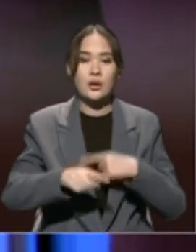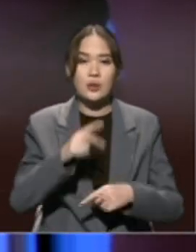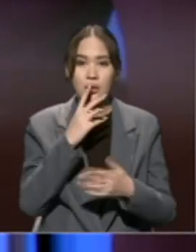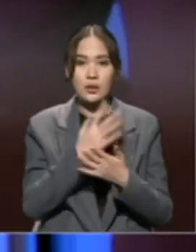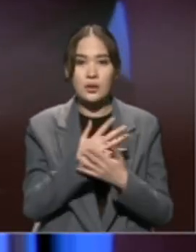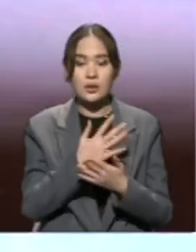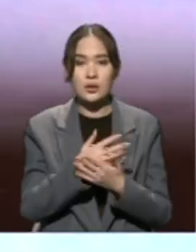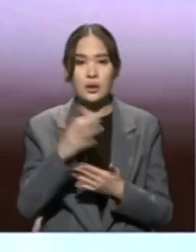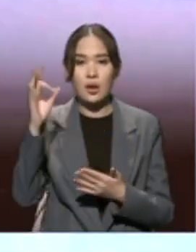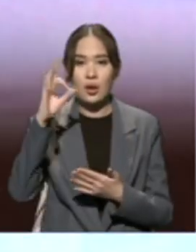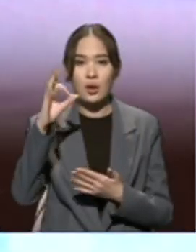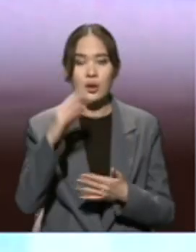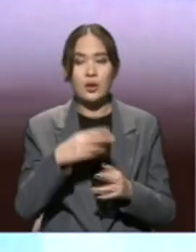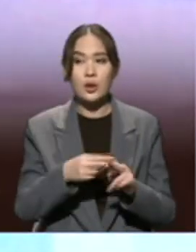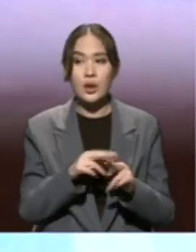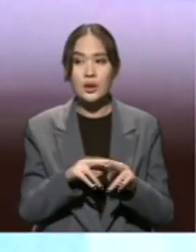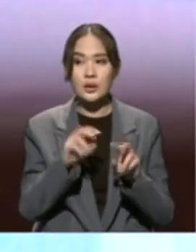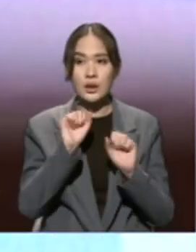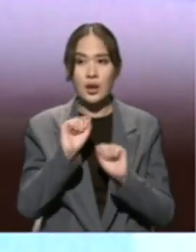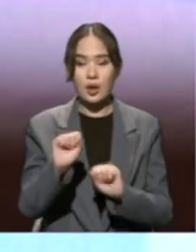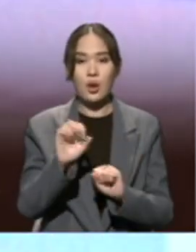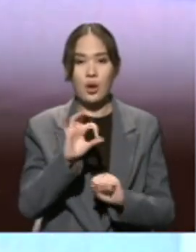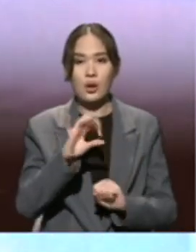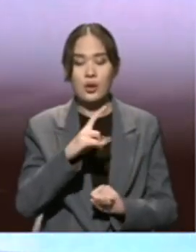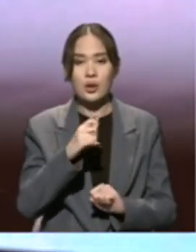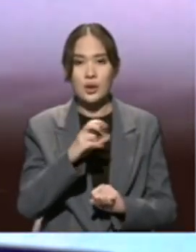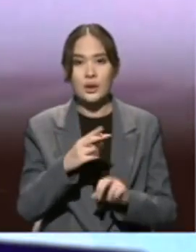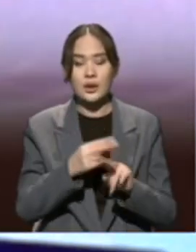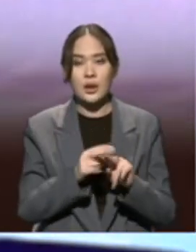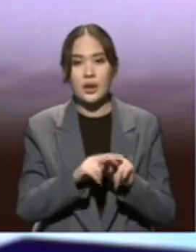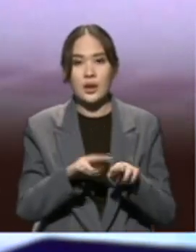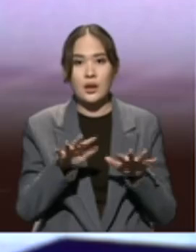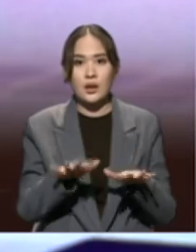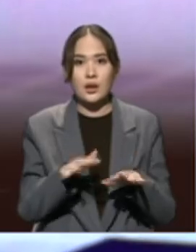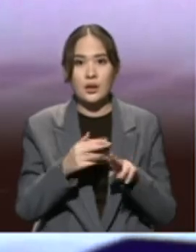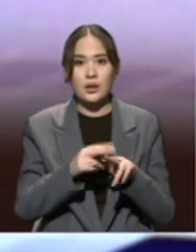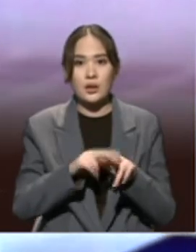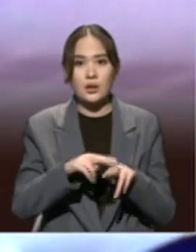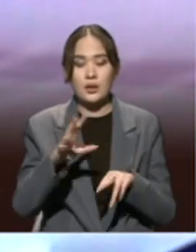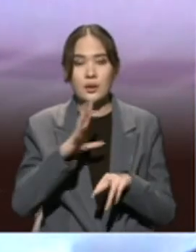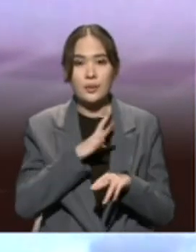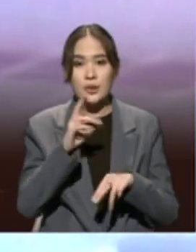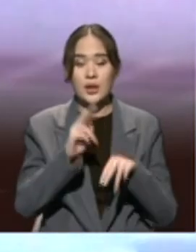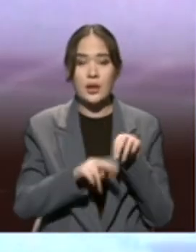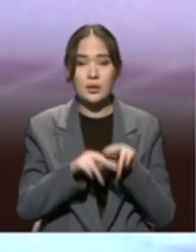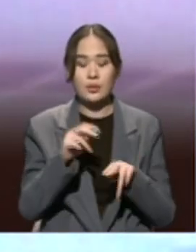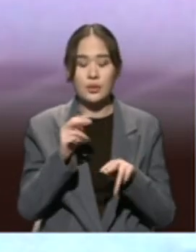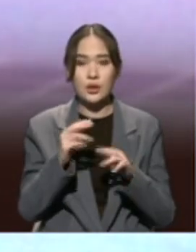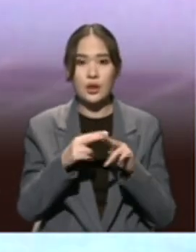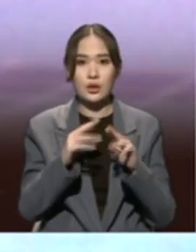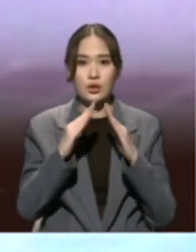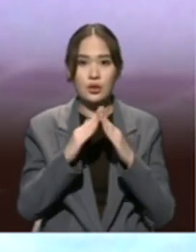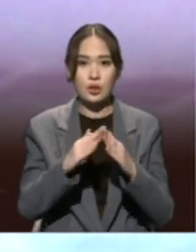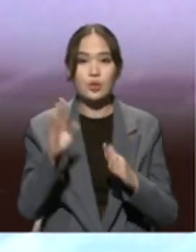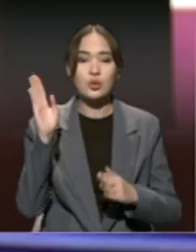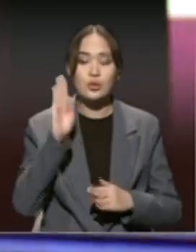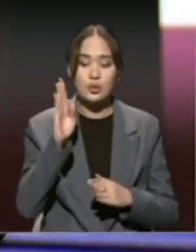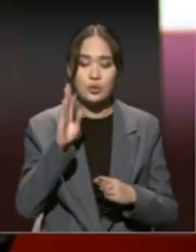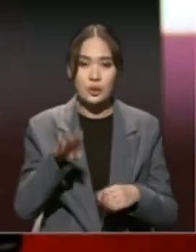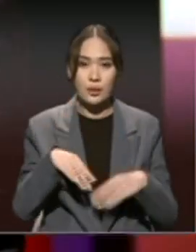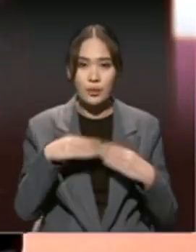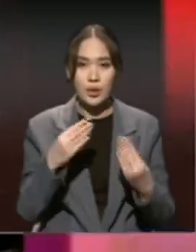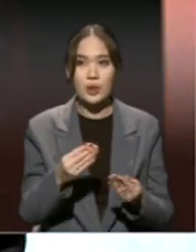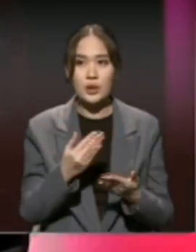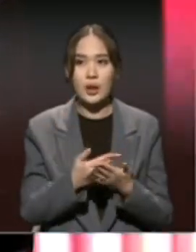не жергілікті атқарушы органдар, жердің иесі де сол жер, ертең күні сол салынып жатқан үйге суды да беретін,